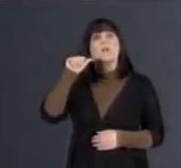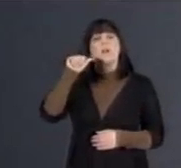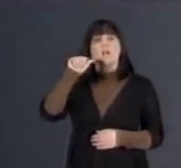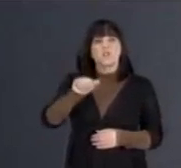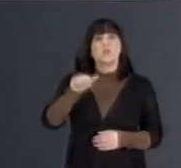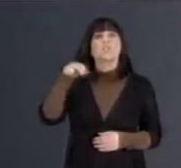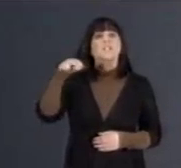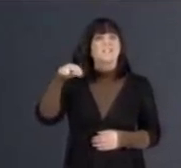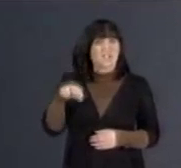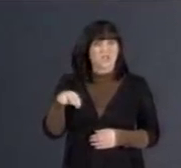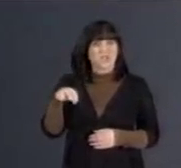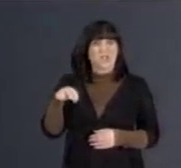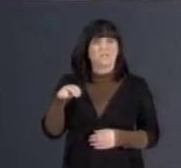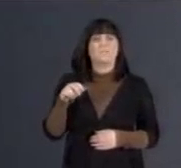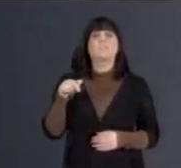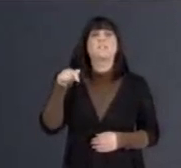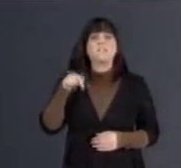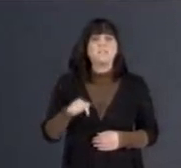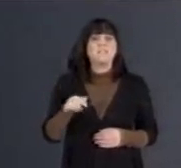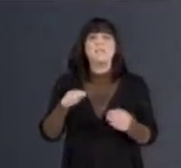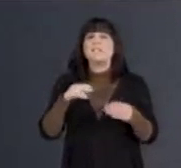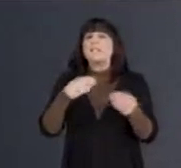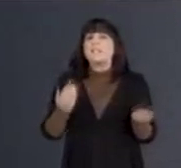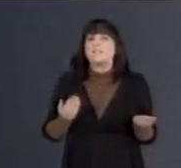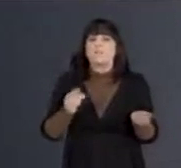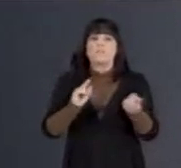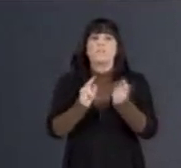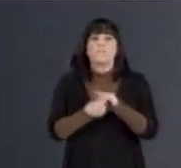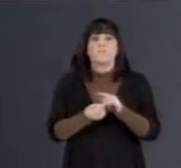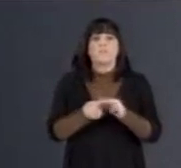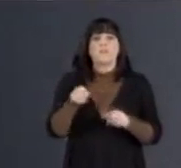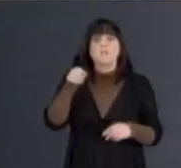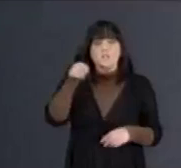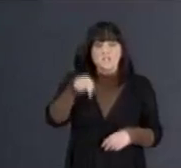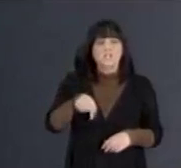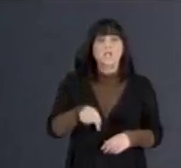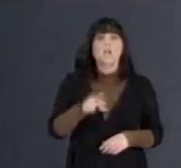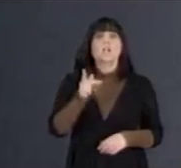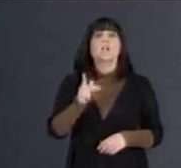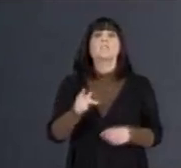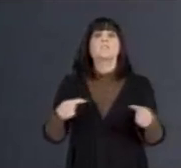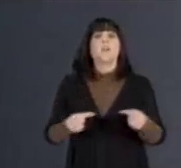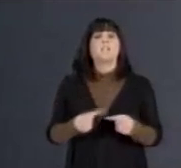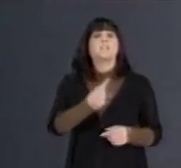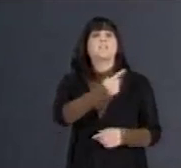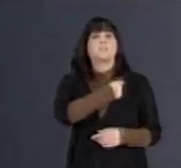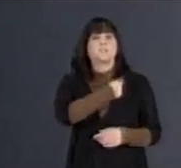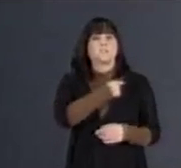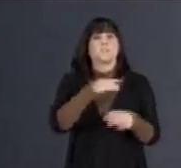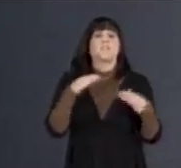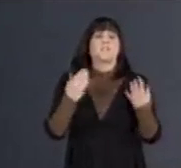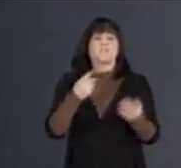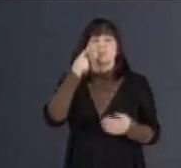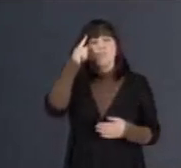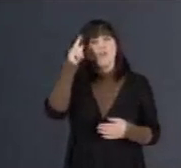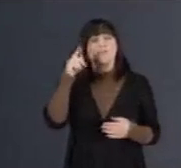Nazjonali. Xkien li waslek biex issa toħroċ bħala kandidat independenti? Bħal ma taħfu l-partij